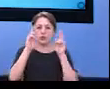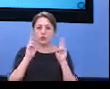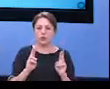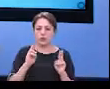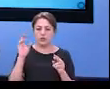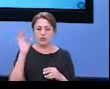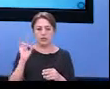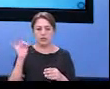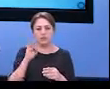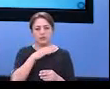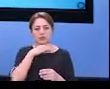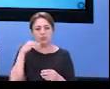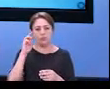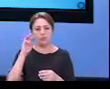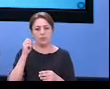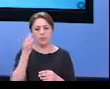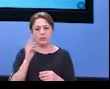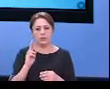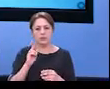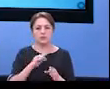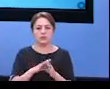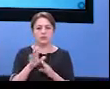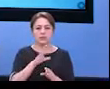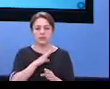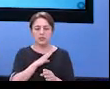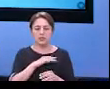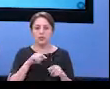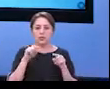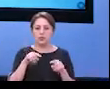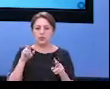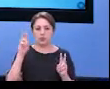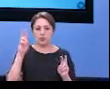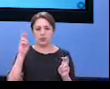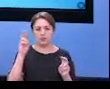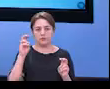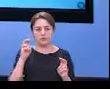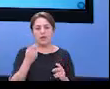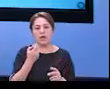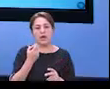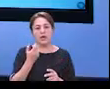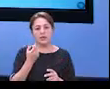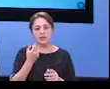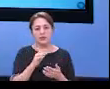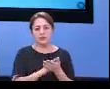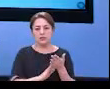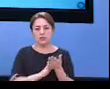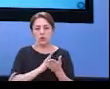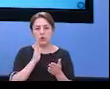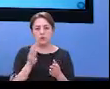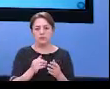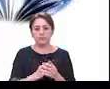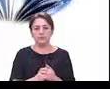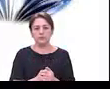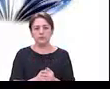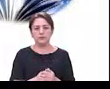qancha mashqlar bajargan edik. Keling, shu mavzuyimizni bir ozgina takrorlab